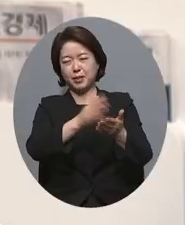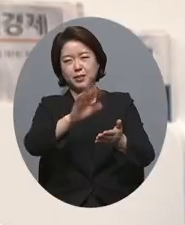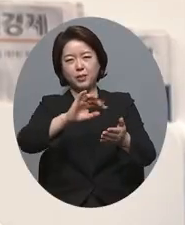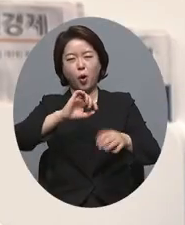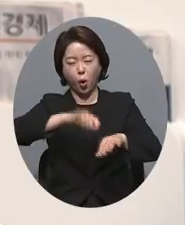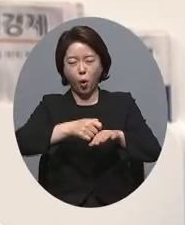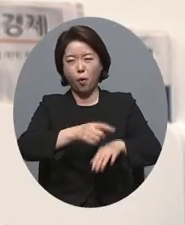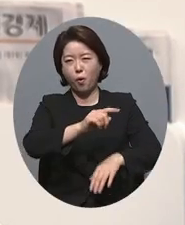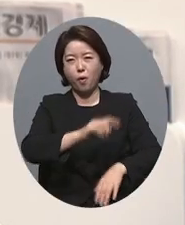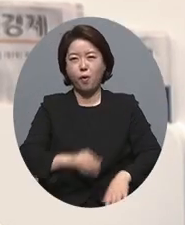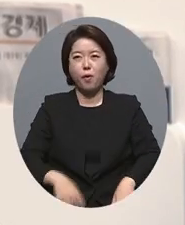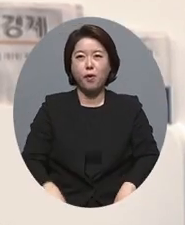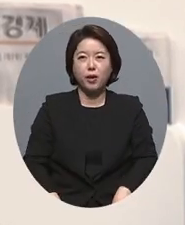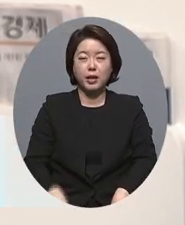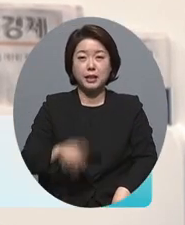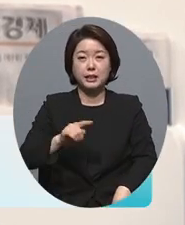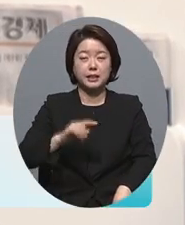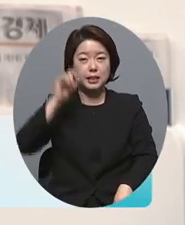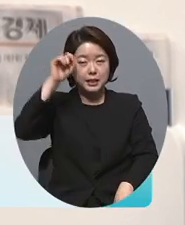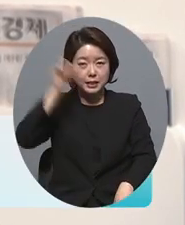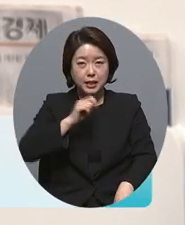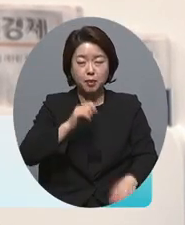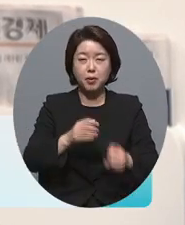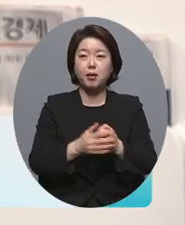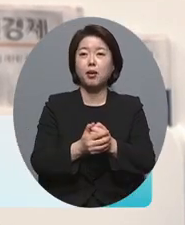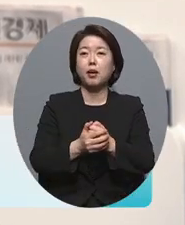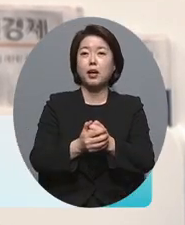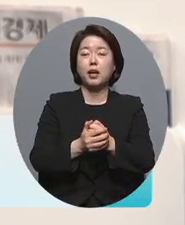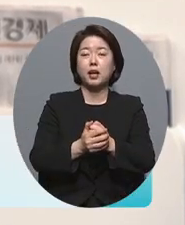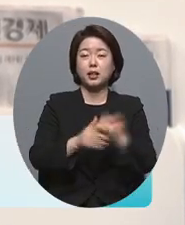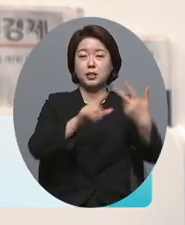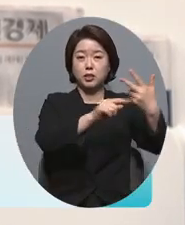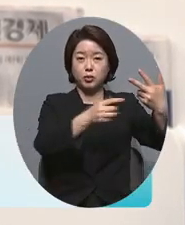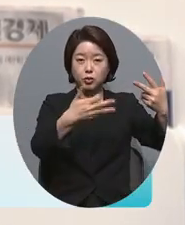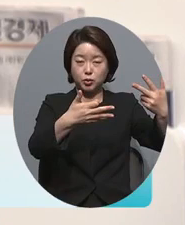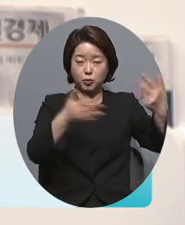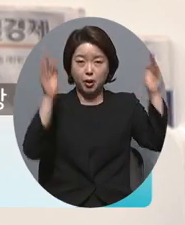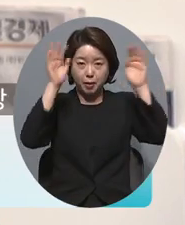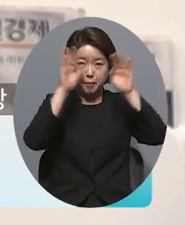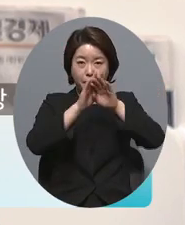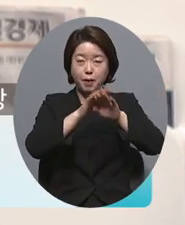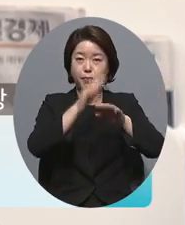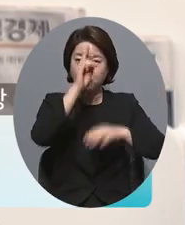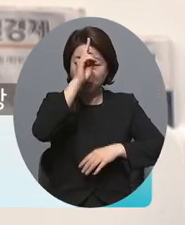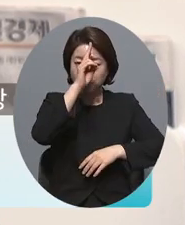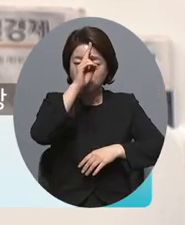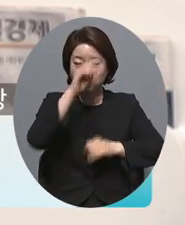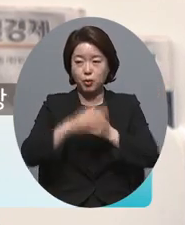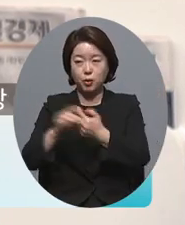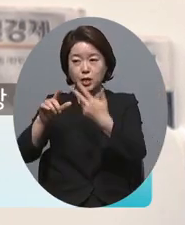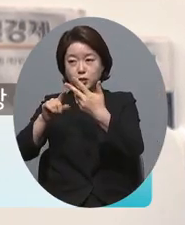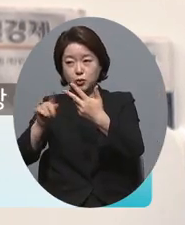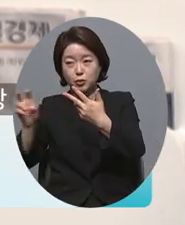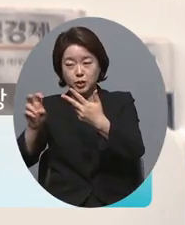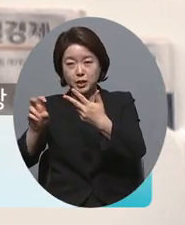차량이 7월 20일 새벽 3시, 그러니까 7월 19일 밤 12시부터 7월 20일 새벽